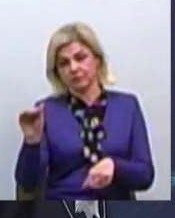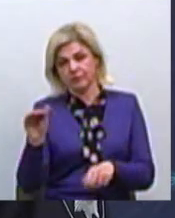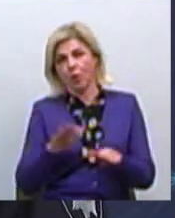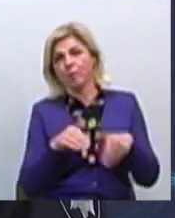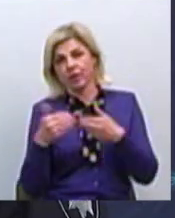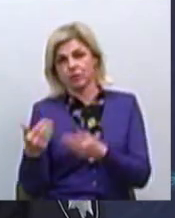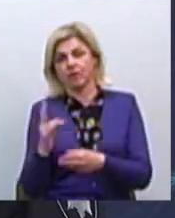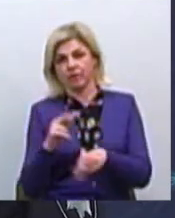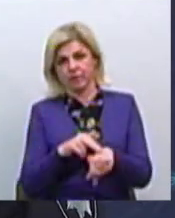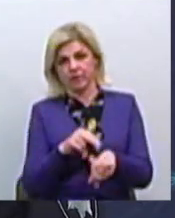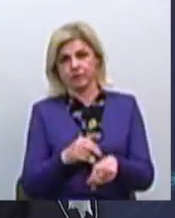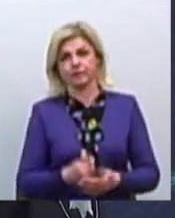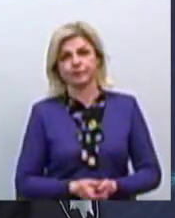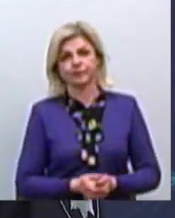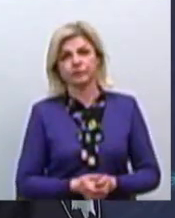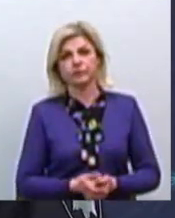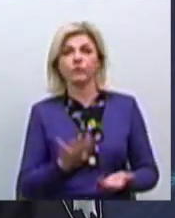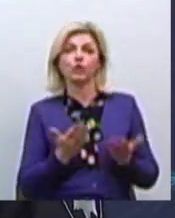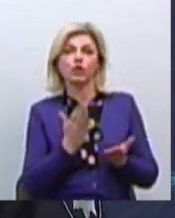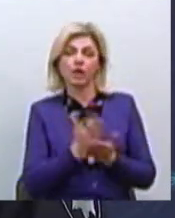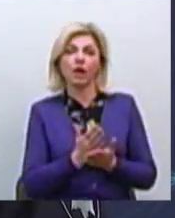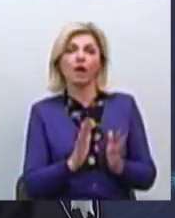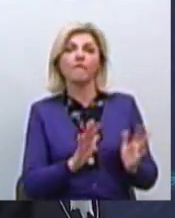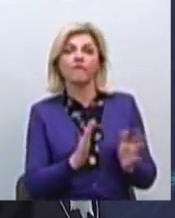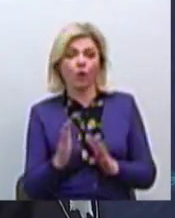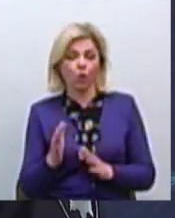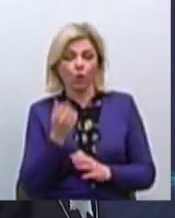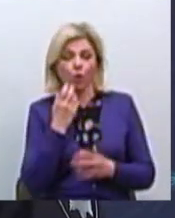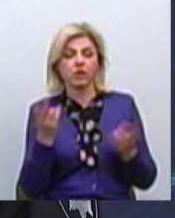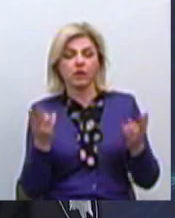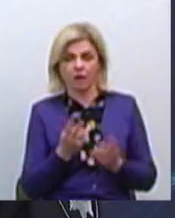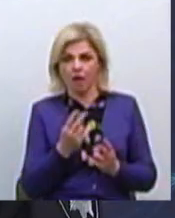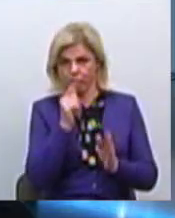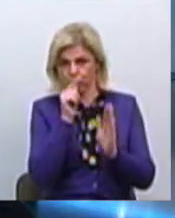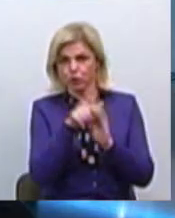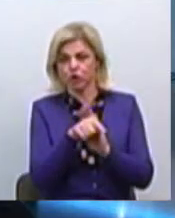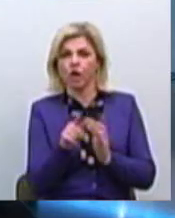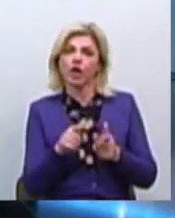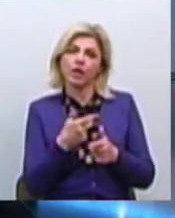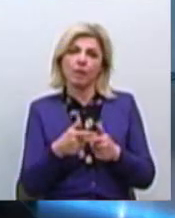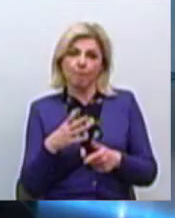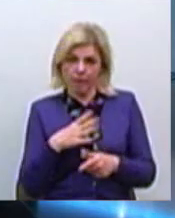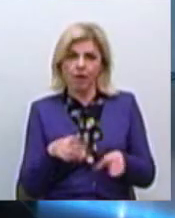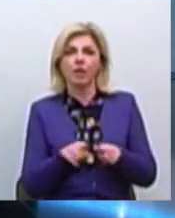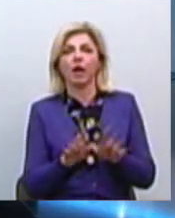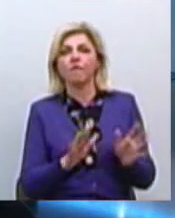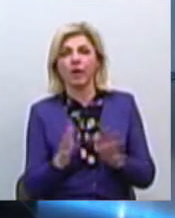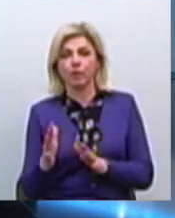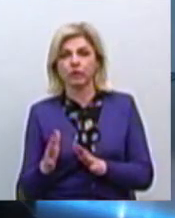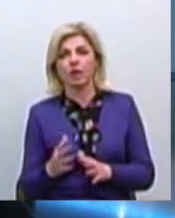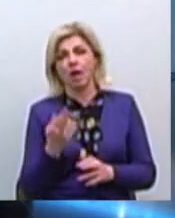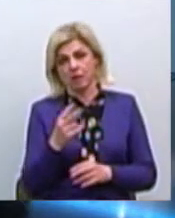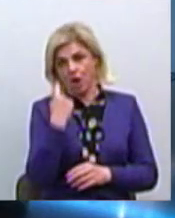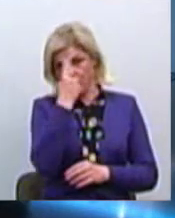звертайтесь до них безпосередньо. А скажіть, будь ласка, чи є випадки, коли необхідно втручатись, і чи були такі випадки? Для